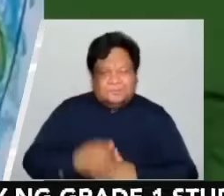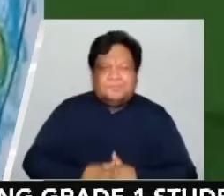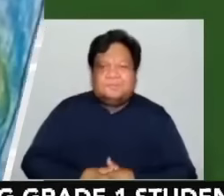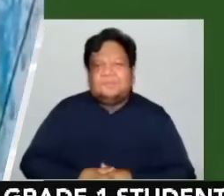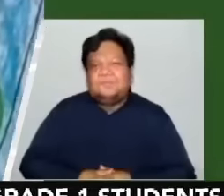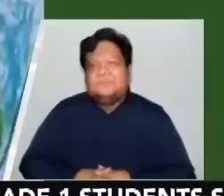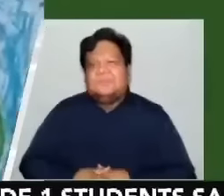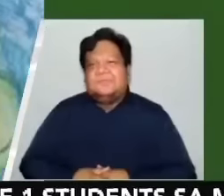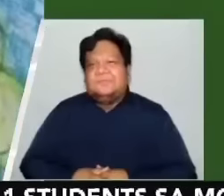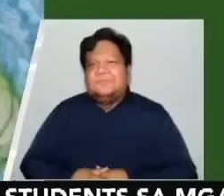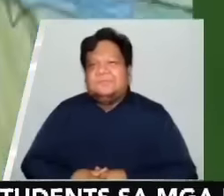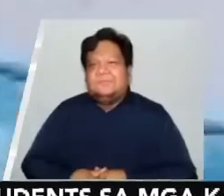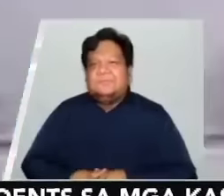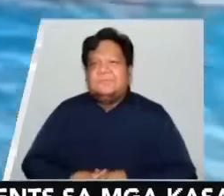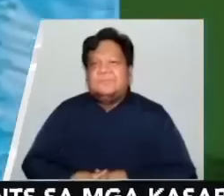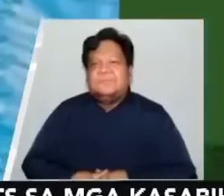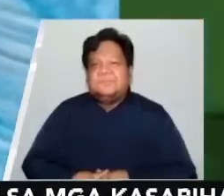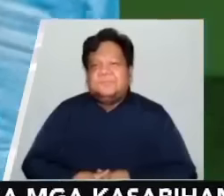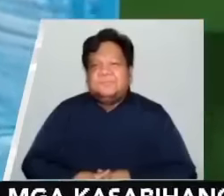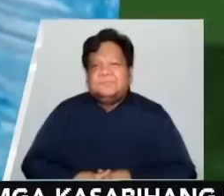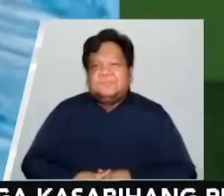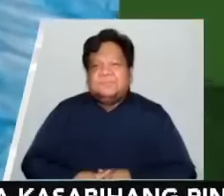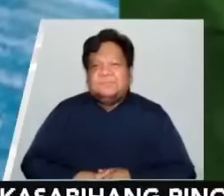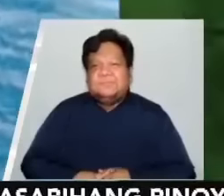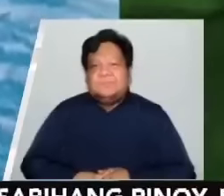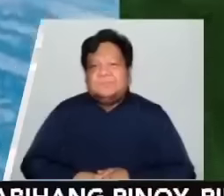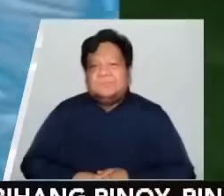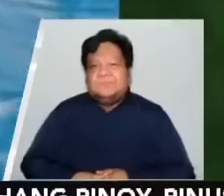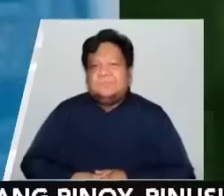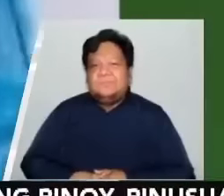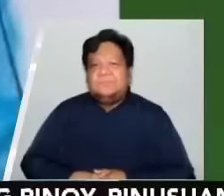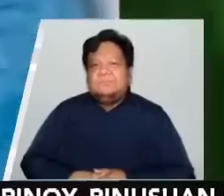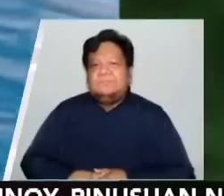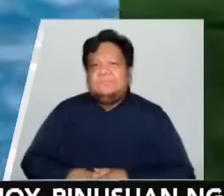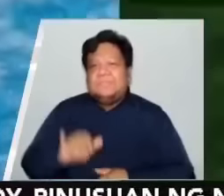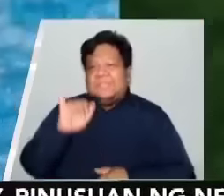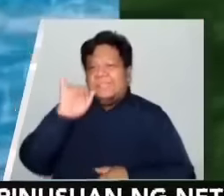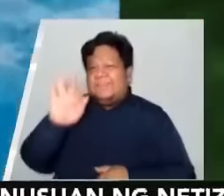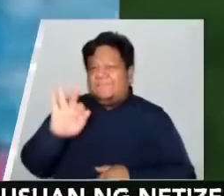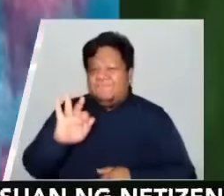ang kapaligiran. Pag binatok ka ng bato,